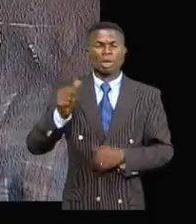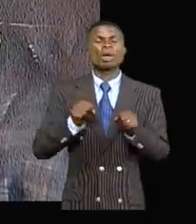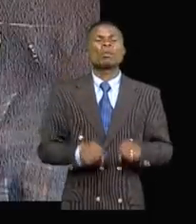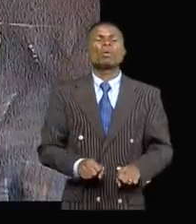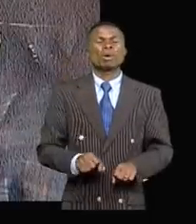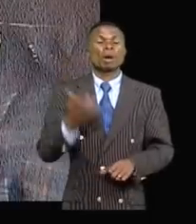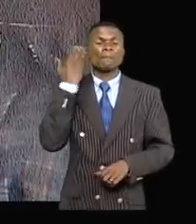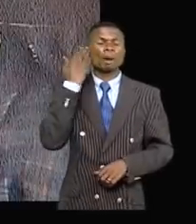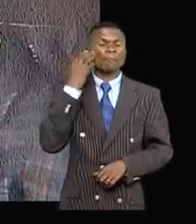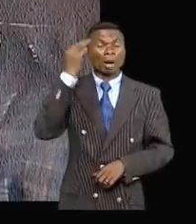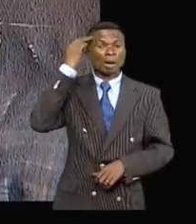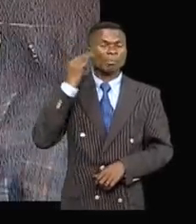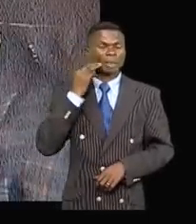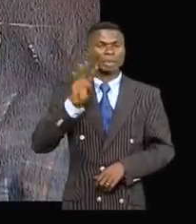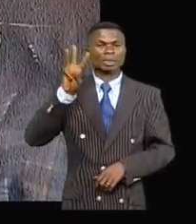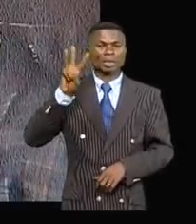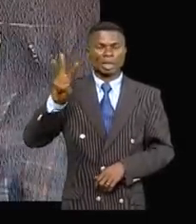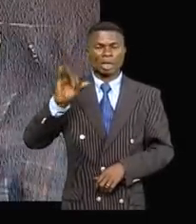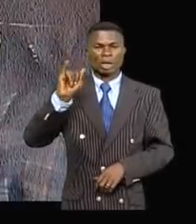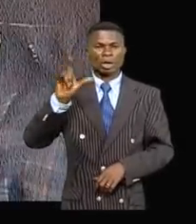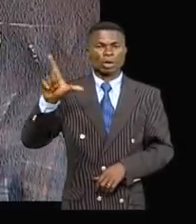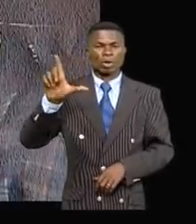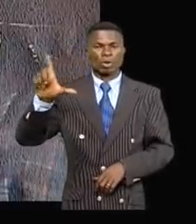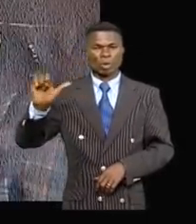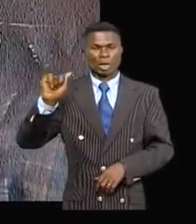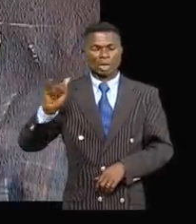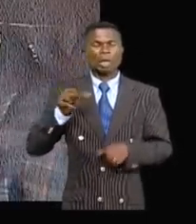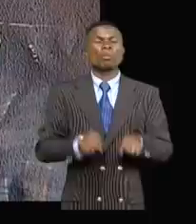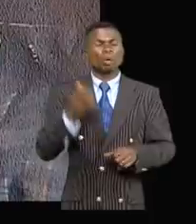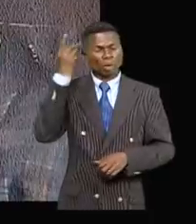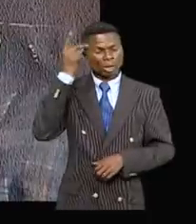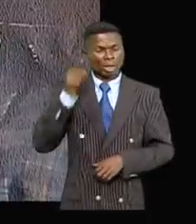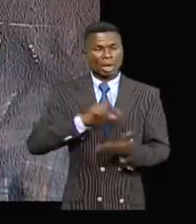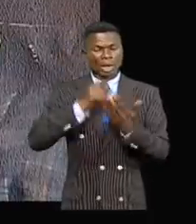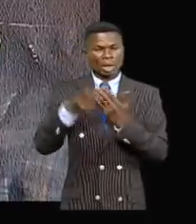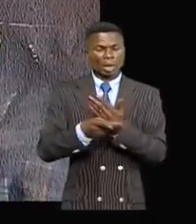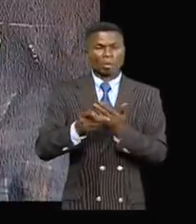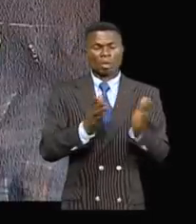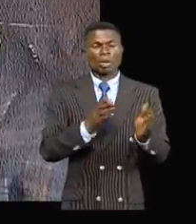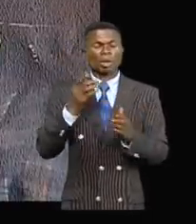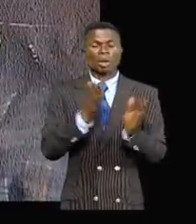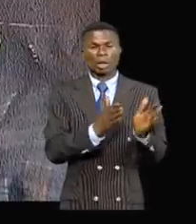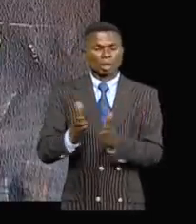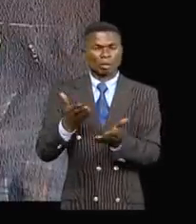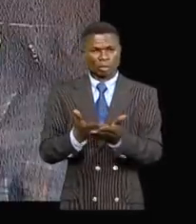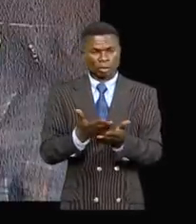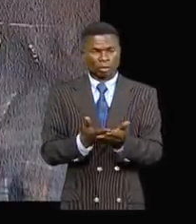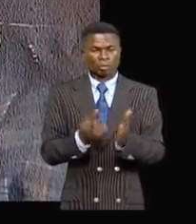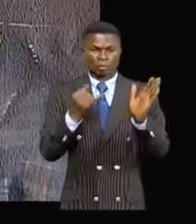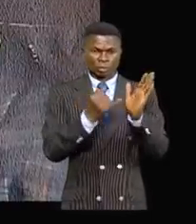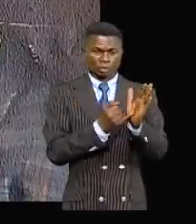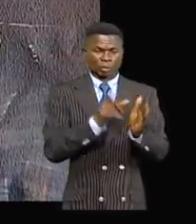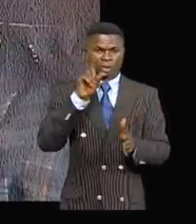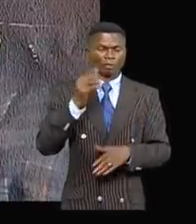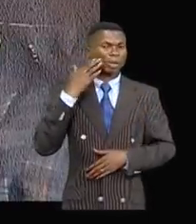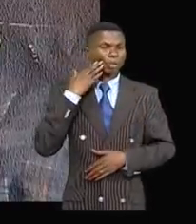survenu le mardi 10 mars dernier à Kinshasa. Le programme des obsèques se présente de la manière suivante. Samedi